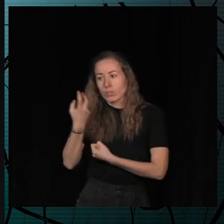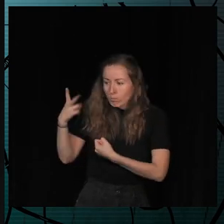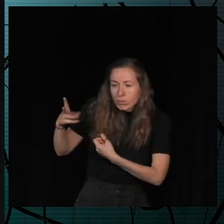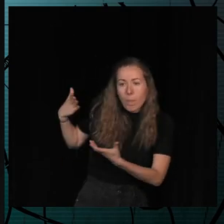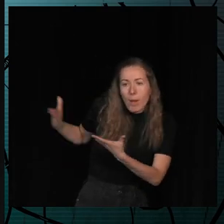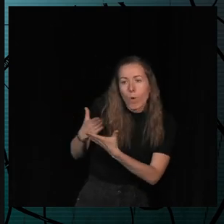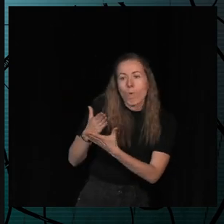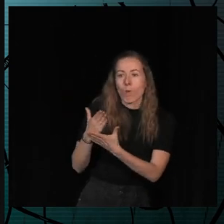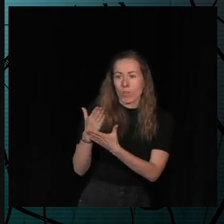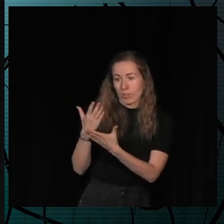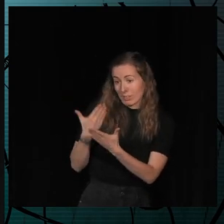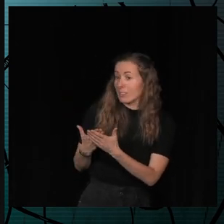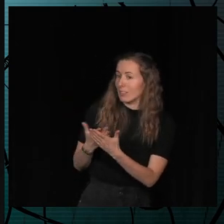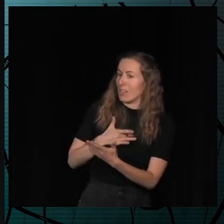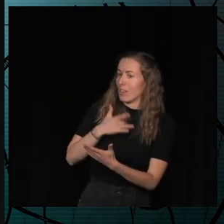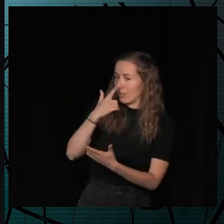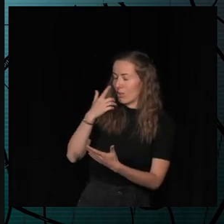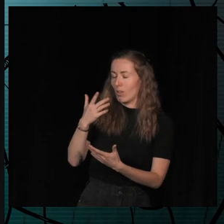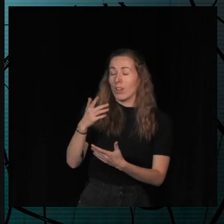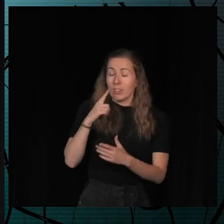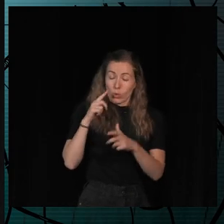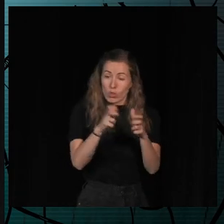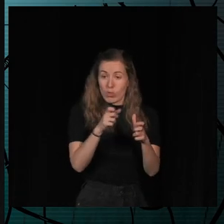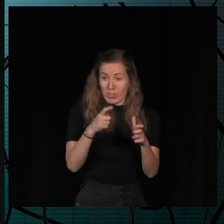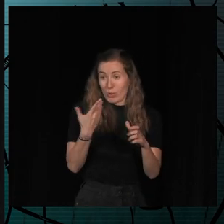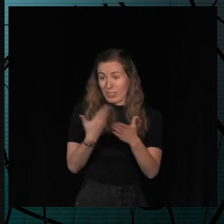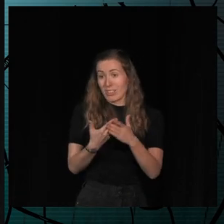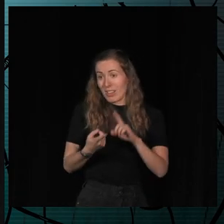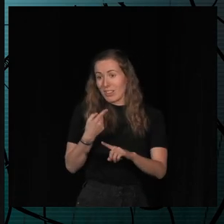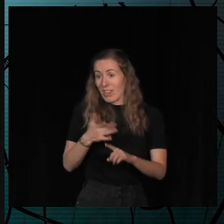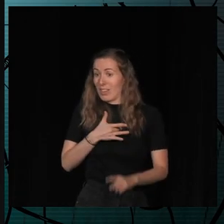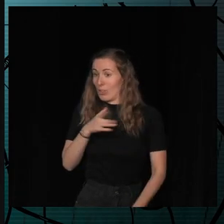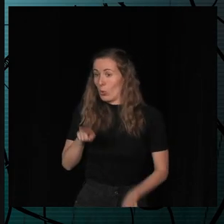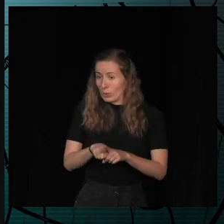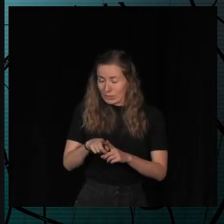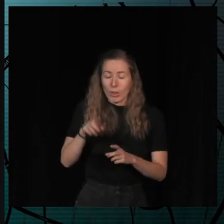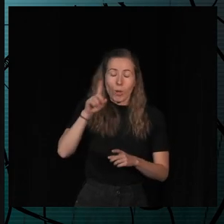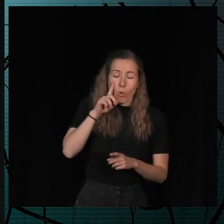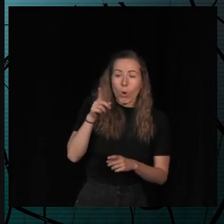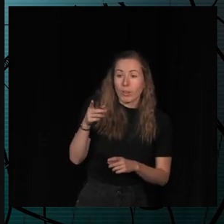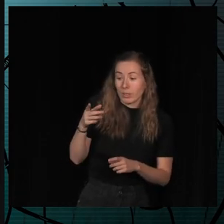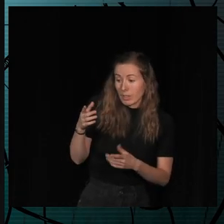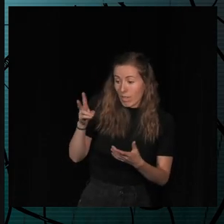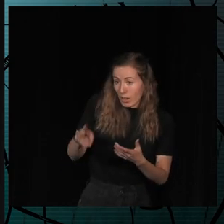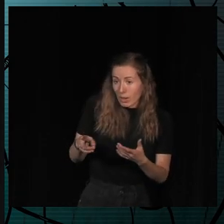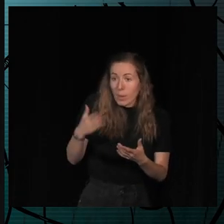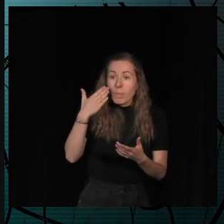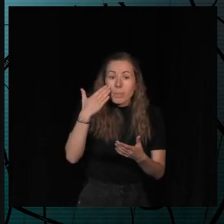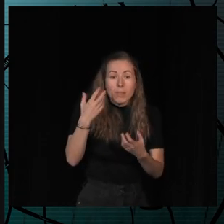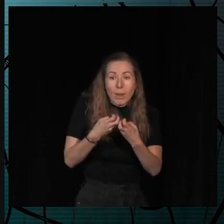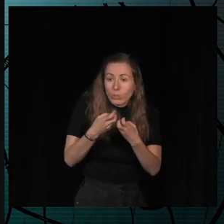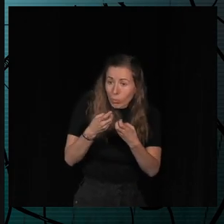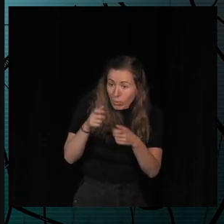cetera donc ça c'est c'est c'est un autre élément du jeu vidéo le jeu vidéo est un for star pour que des gens qui ne peuvent pas parler d'eux